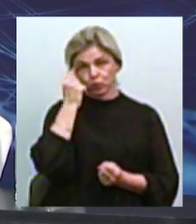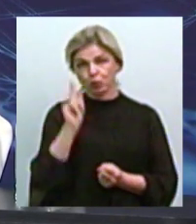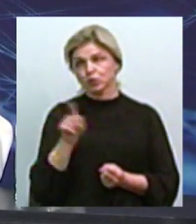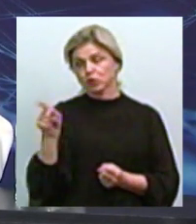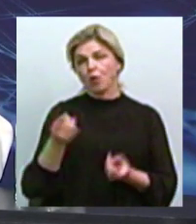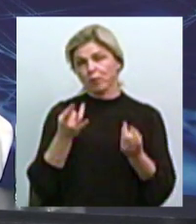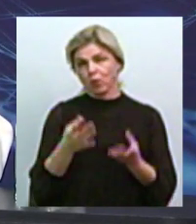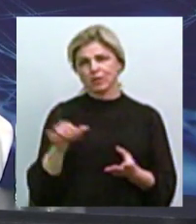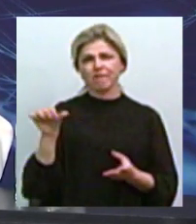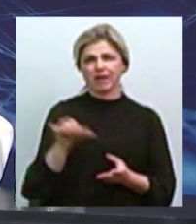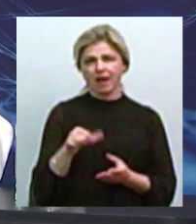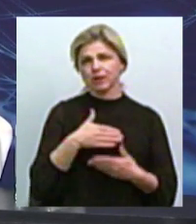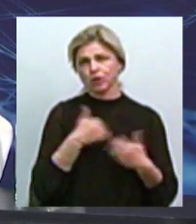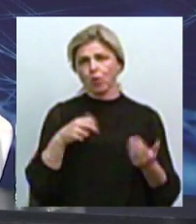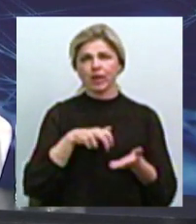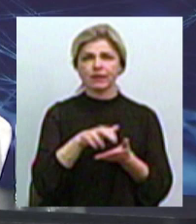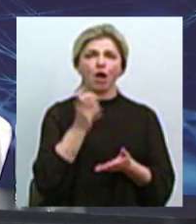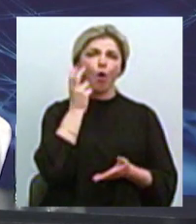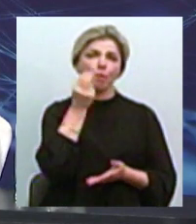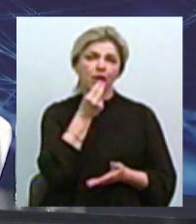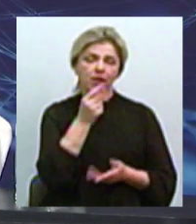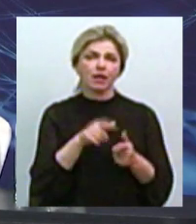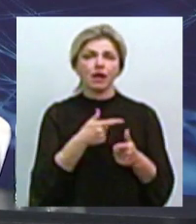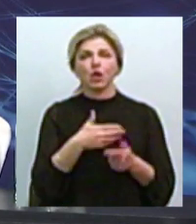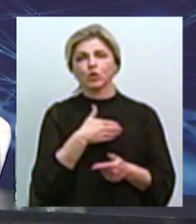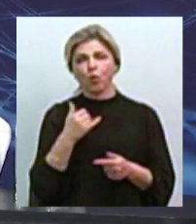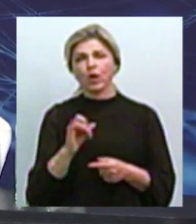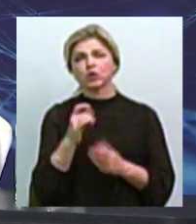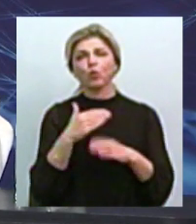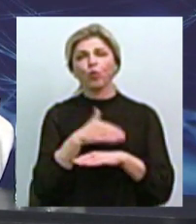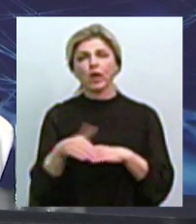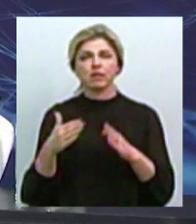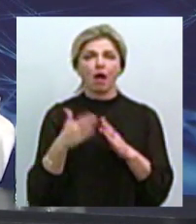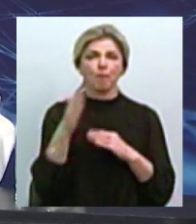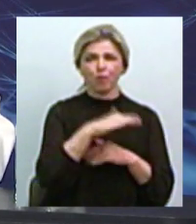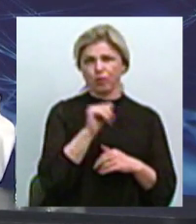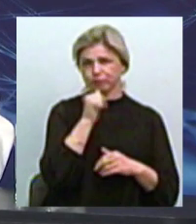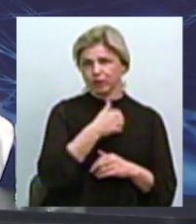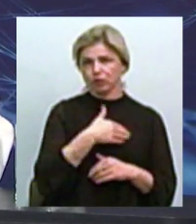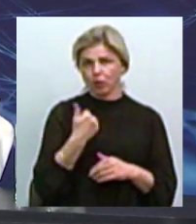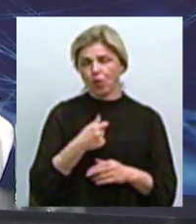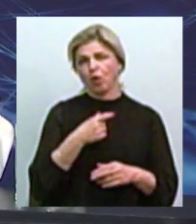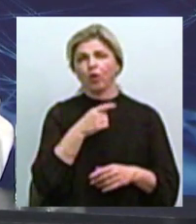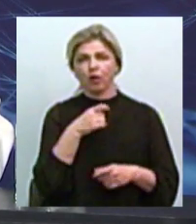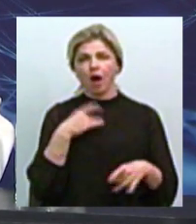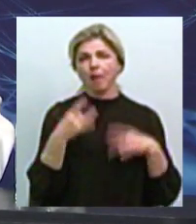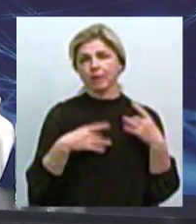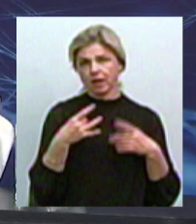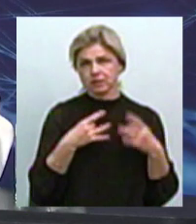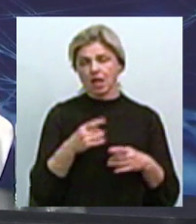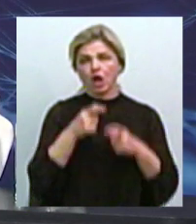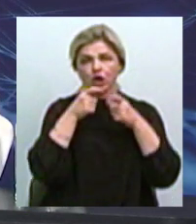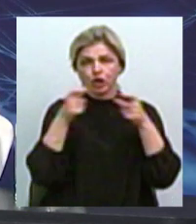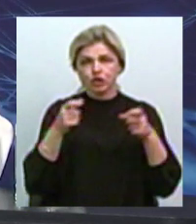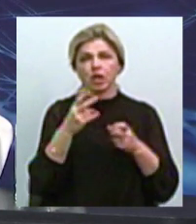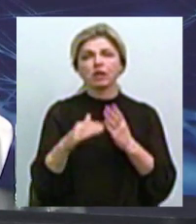он вредный, не хочет идти там обедать или не хочет заходить с улицы домой и спорить там с папой, с мамой. Тобто кликати и по допомогу нужно